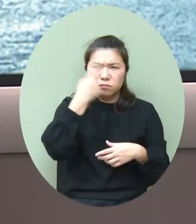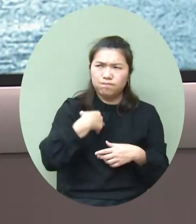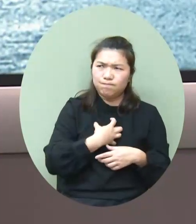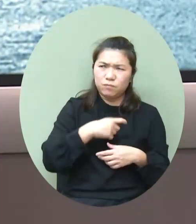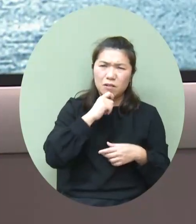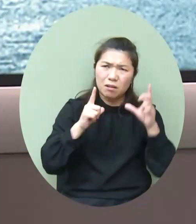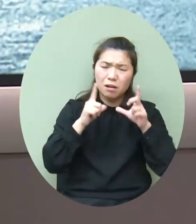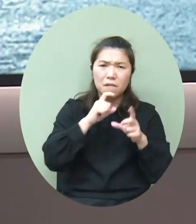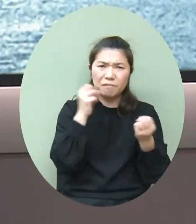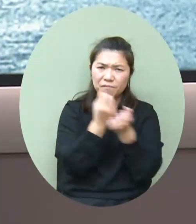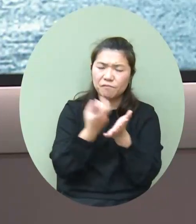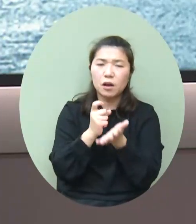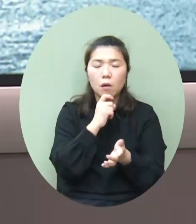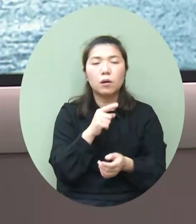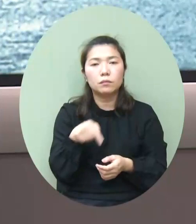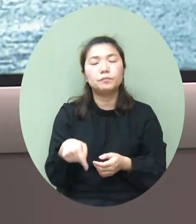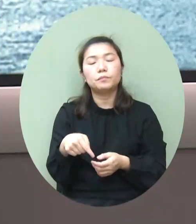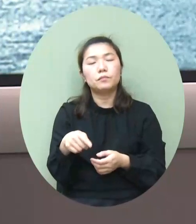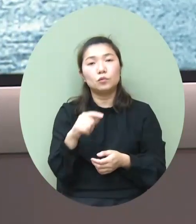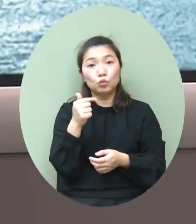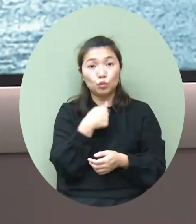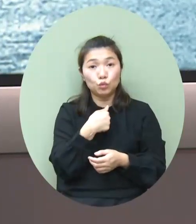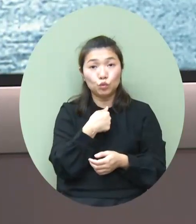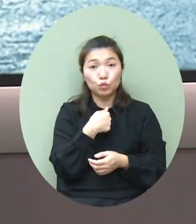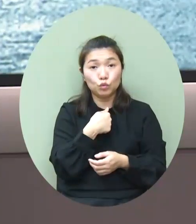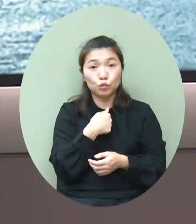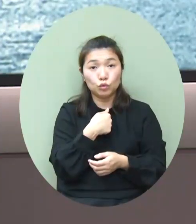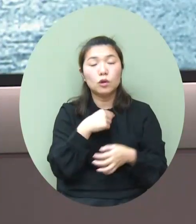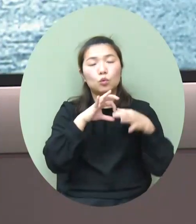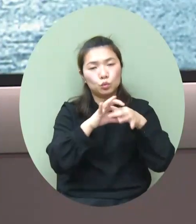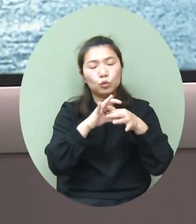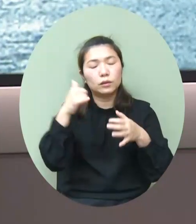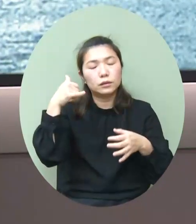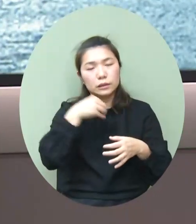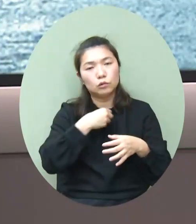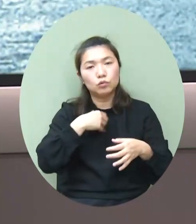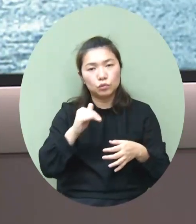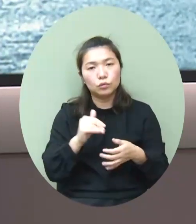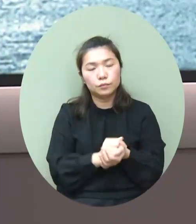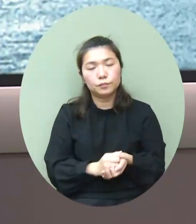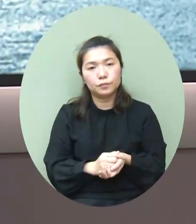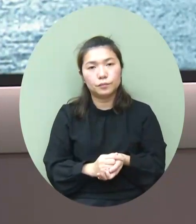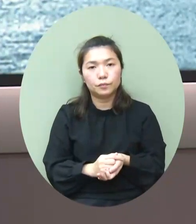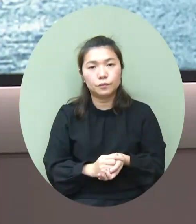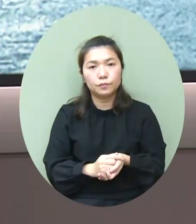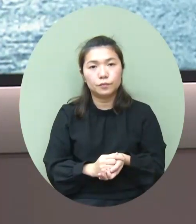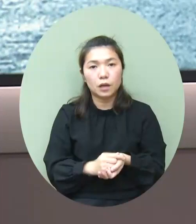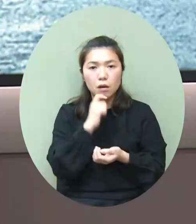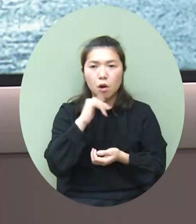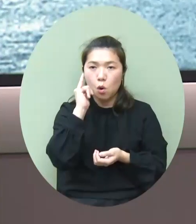人发觉他的病情有症状的话，我觉得他有需要联络医